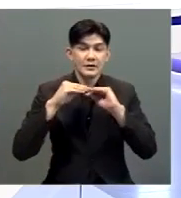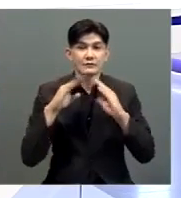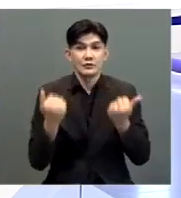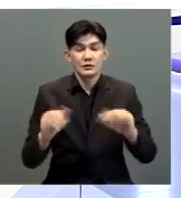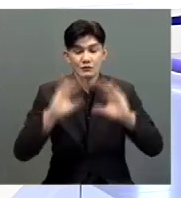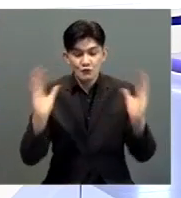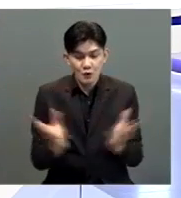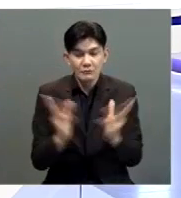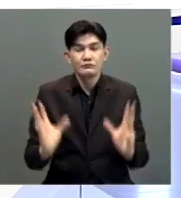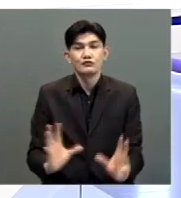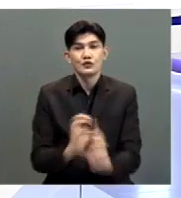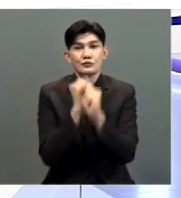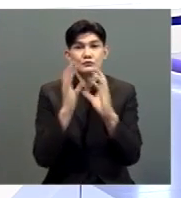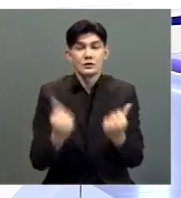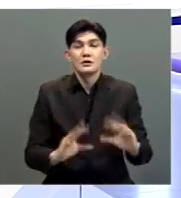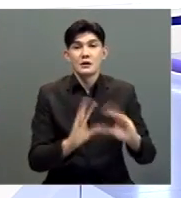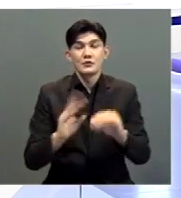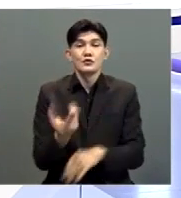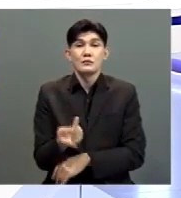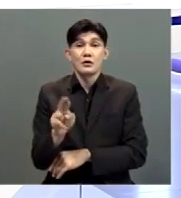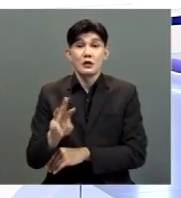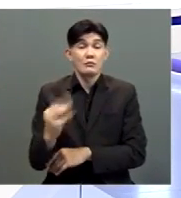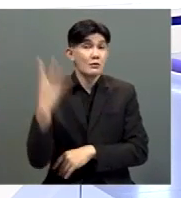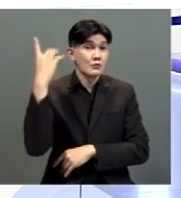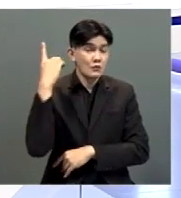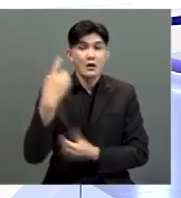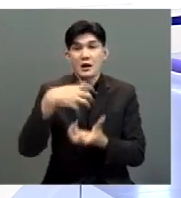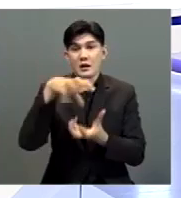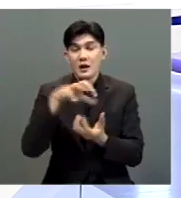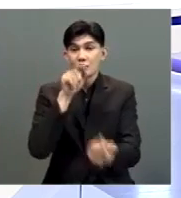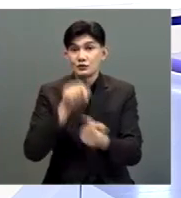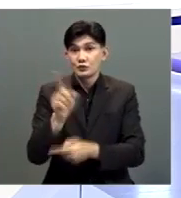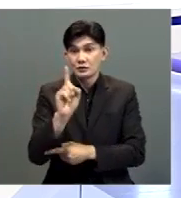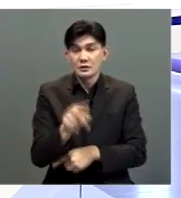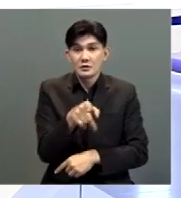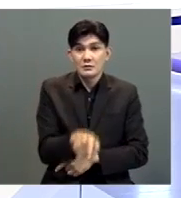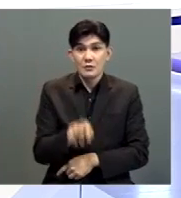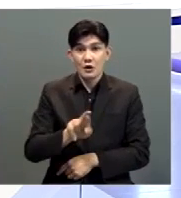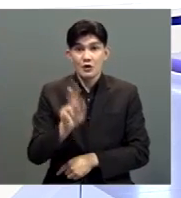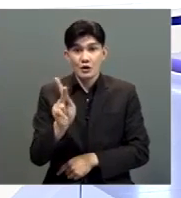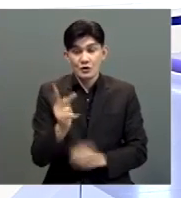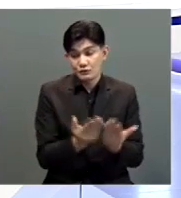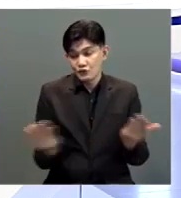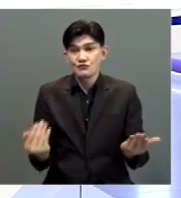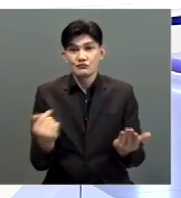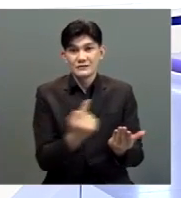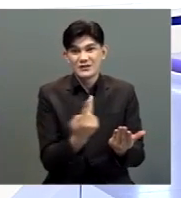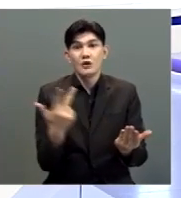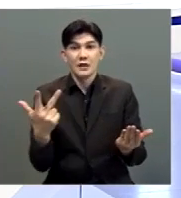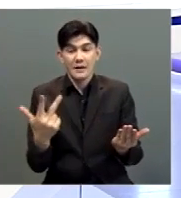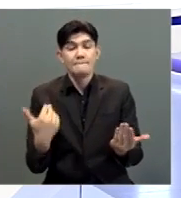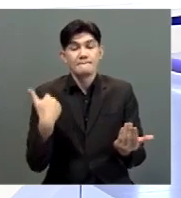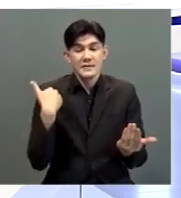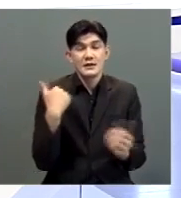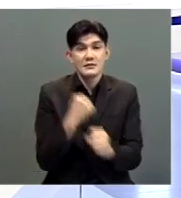ดูภาพใหญ่กันก่อนเลยนะคะสำหรับที่ประชุมคณะรัฐมนตรีเมื่อวานนี้ที่ออกมาเนี่ยก็คือพ.ร.ก. 3ฉบับซึ่งพ.ร.ก.ทั้ง3ฉบับนี้นะ